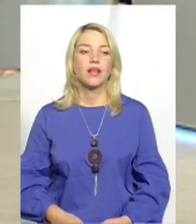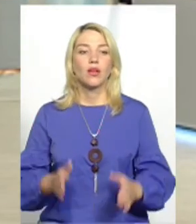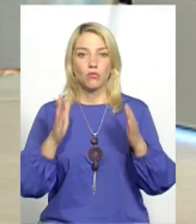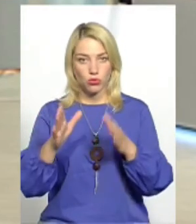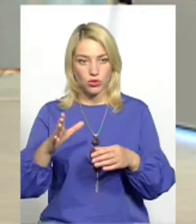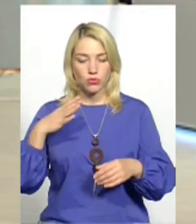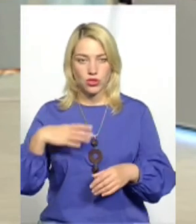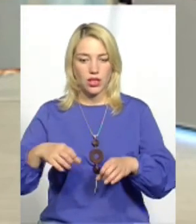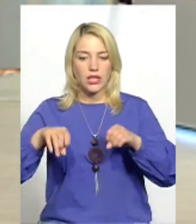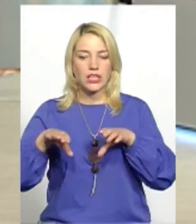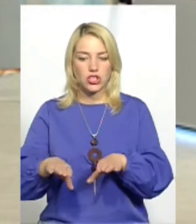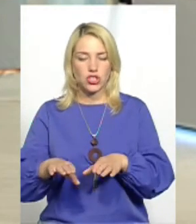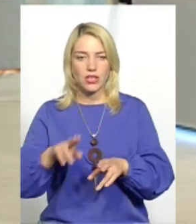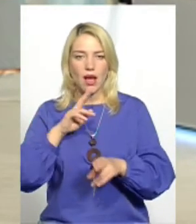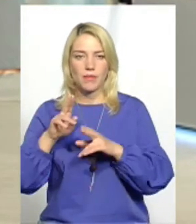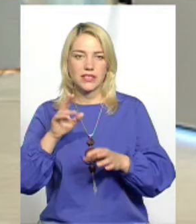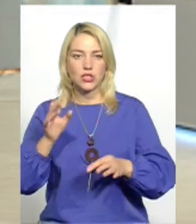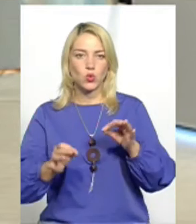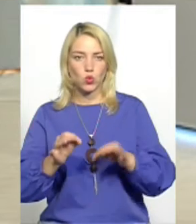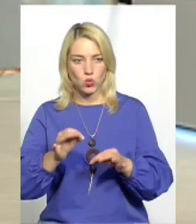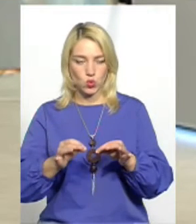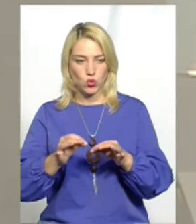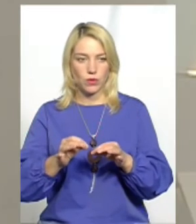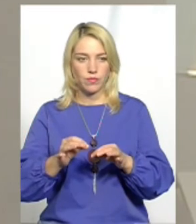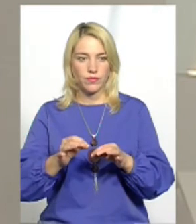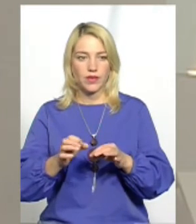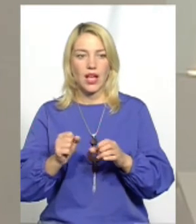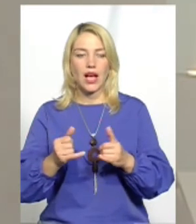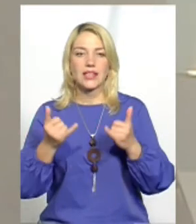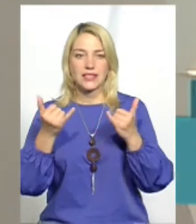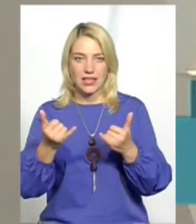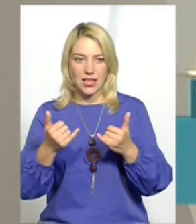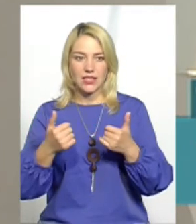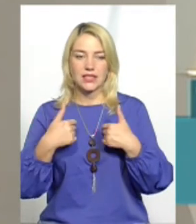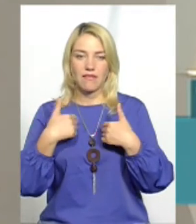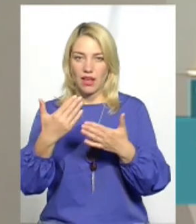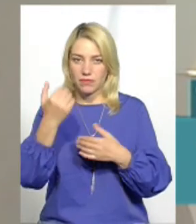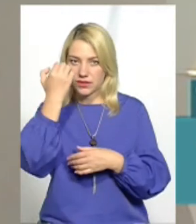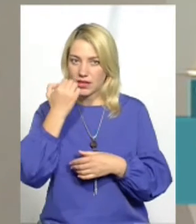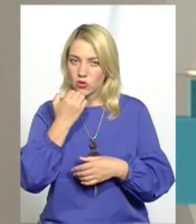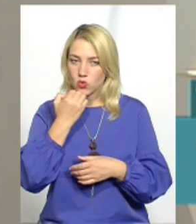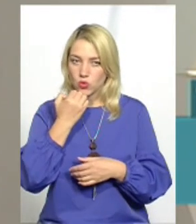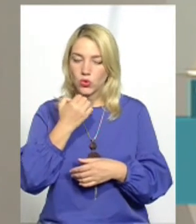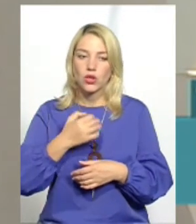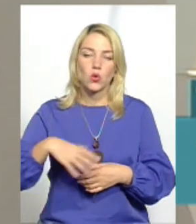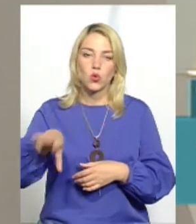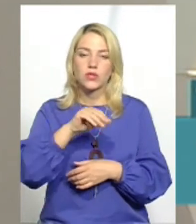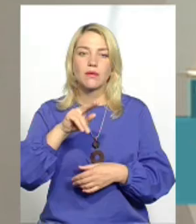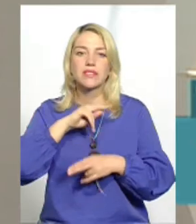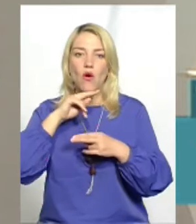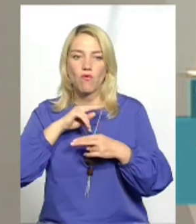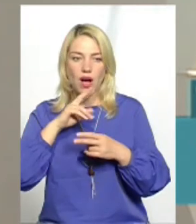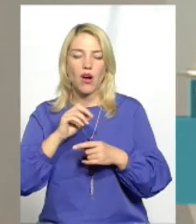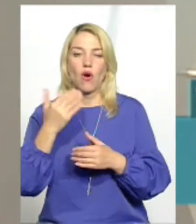Будемо чекати рішення апеляційного суду. А зараз я дякую всім за увагу.